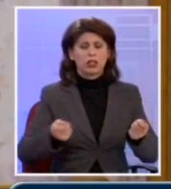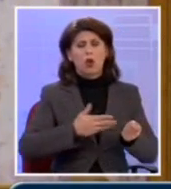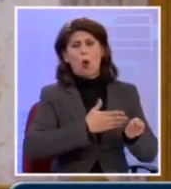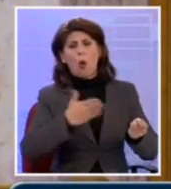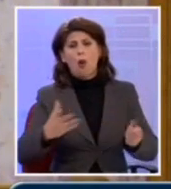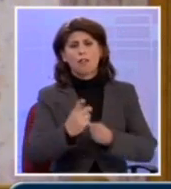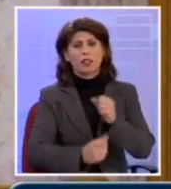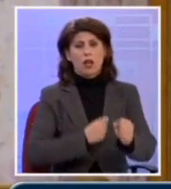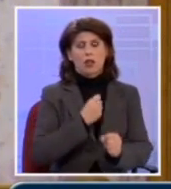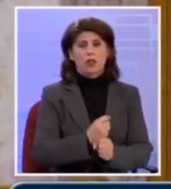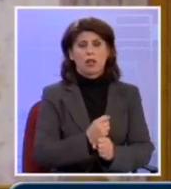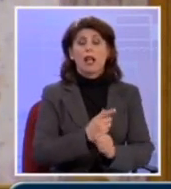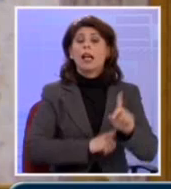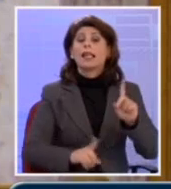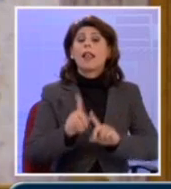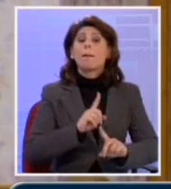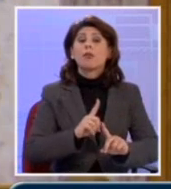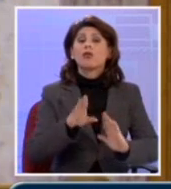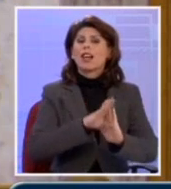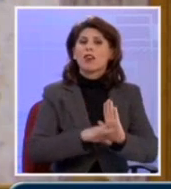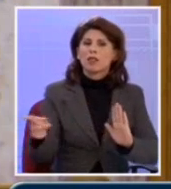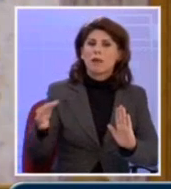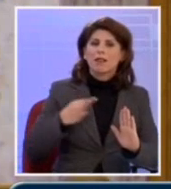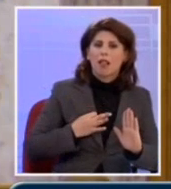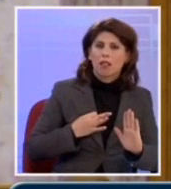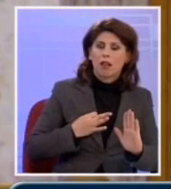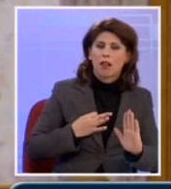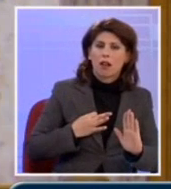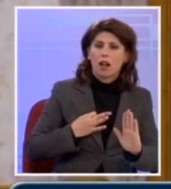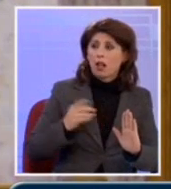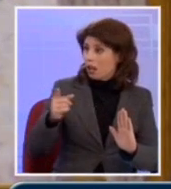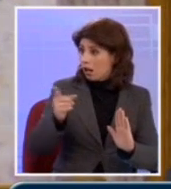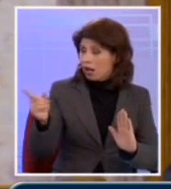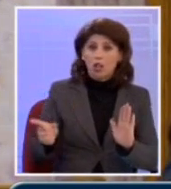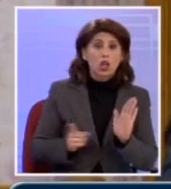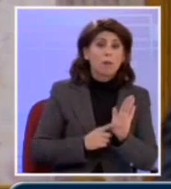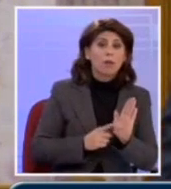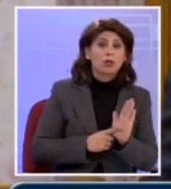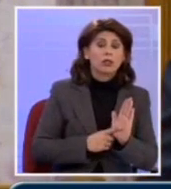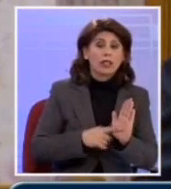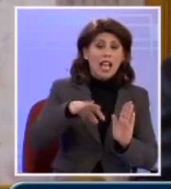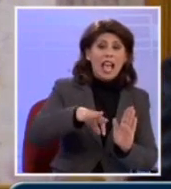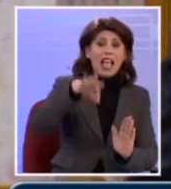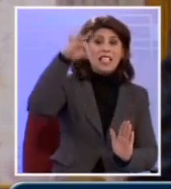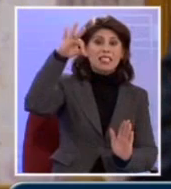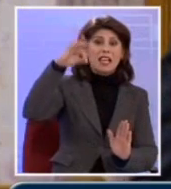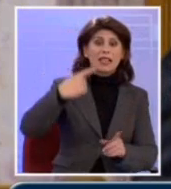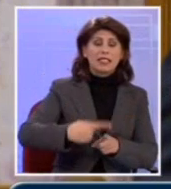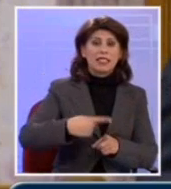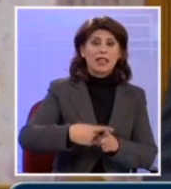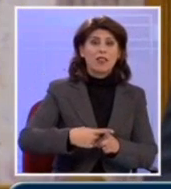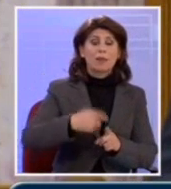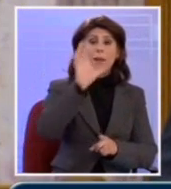χρόνια. Για ποιους κανόνες μιλάμε. Νομιμοποιείτε απολύτως την εξαίρεση της χώρας από